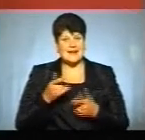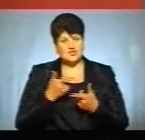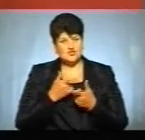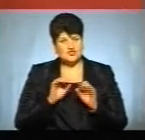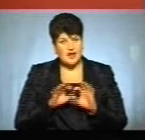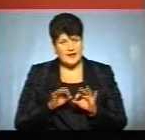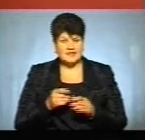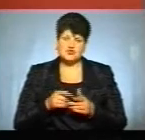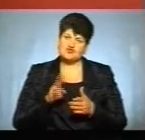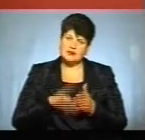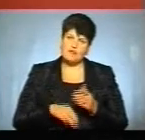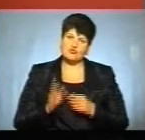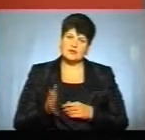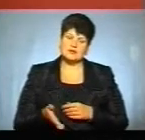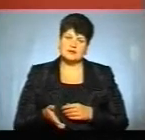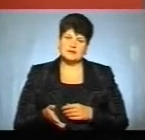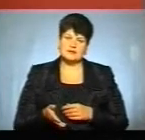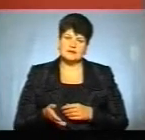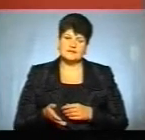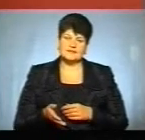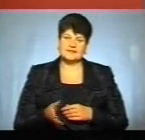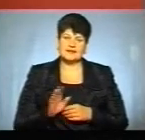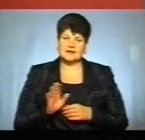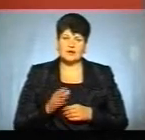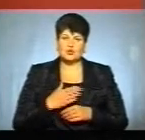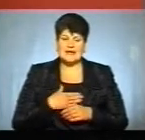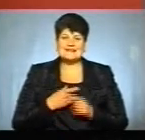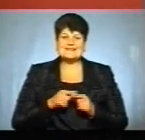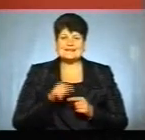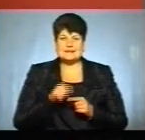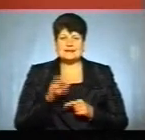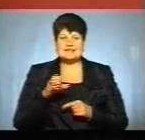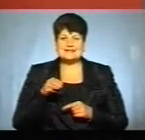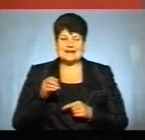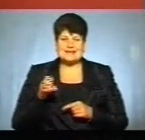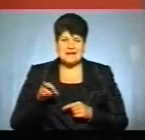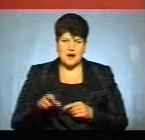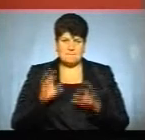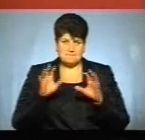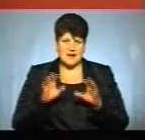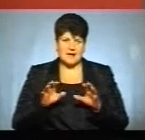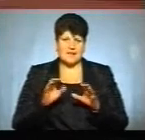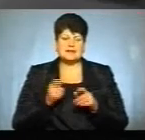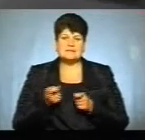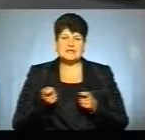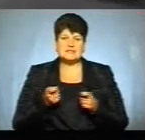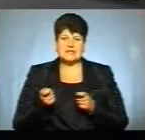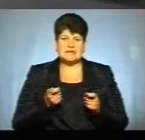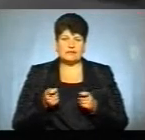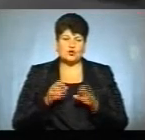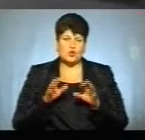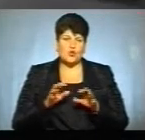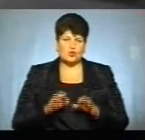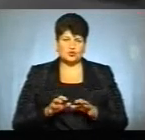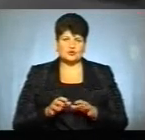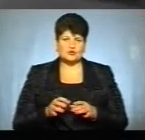штрафуєте? Ну, ні. У нас тими статтями адміністративного кодексу, якими передбачена відповідальність за такі